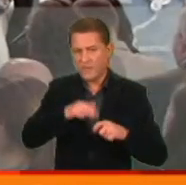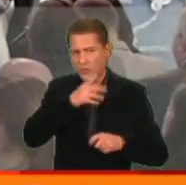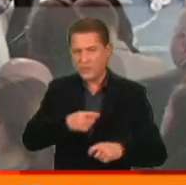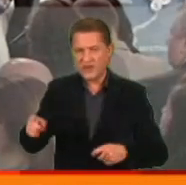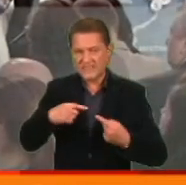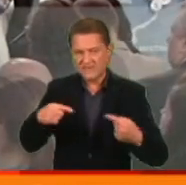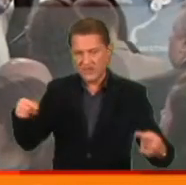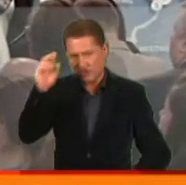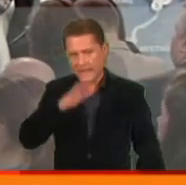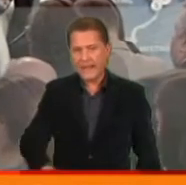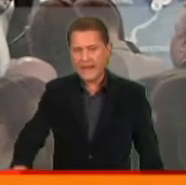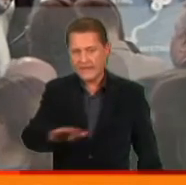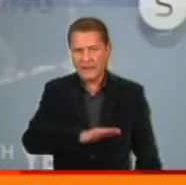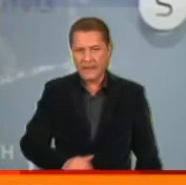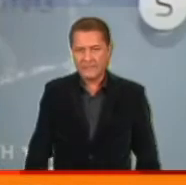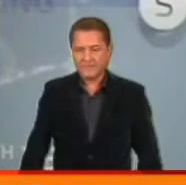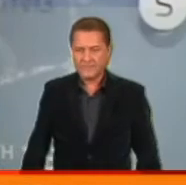країнах.